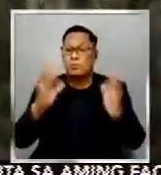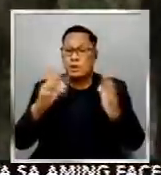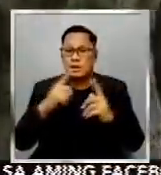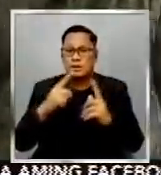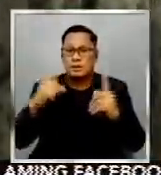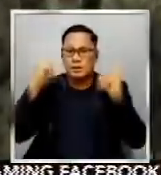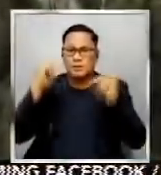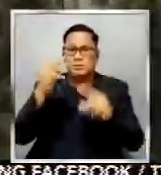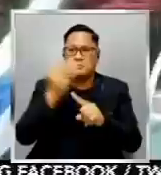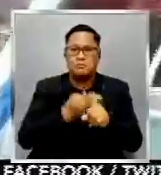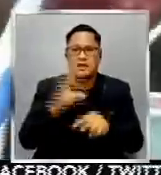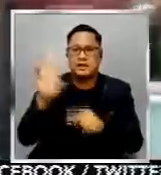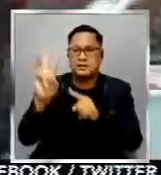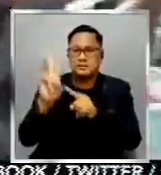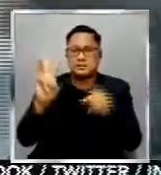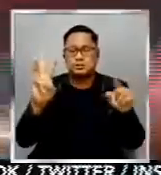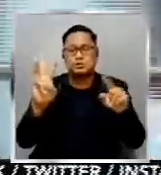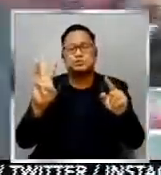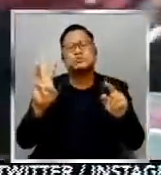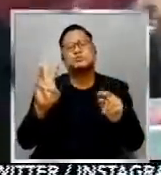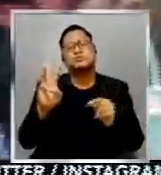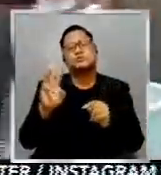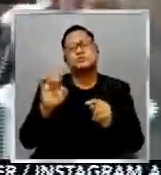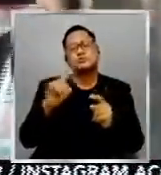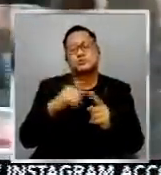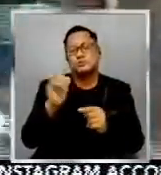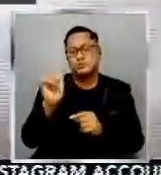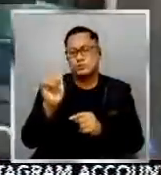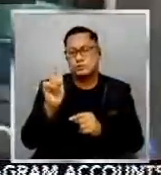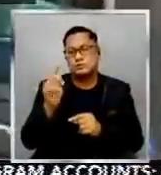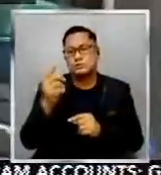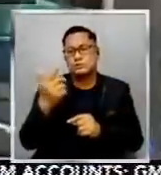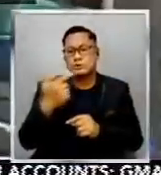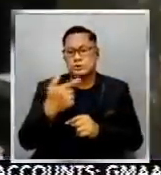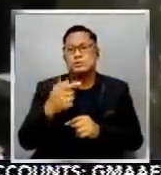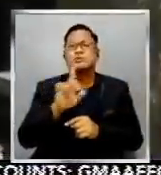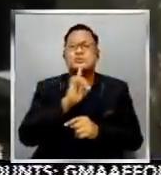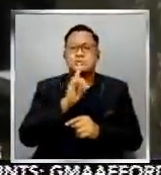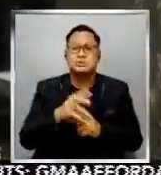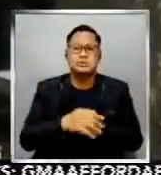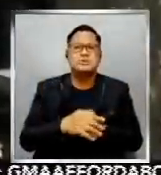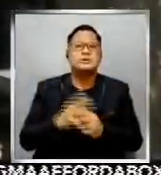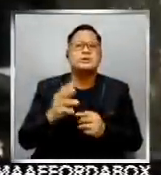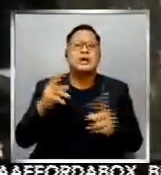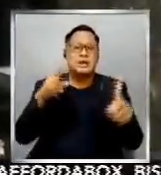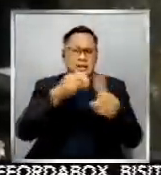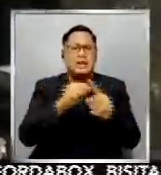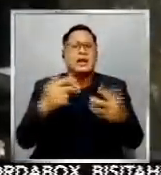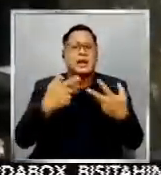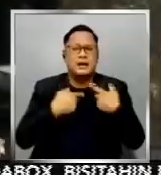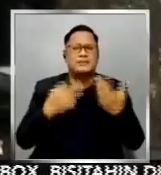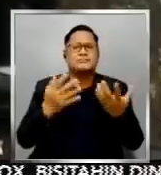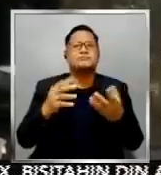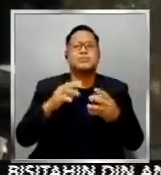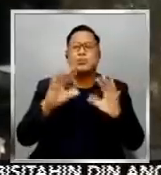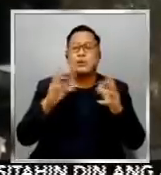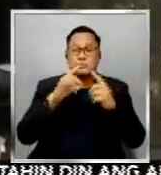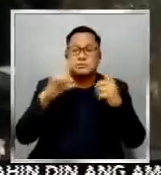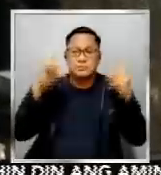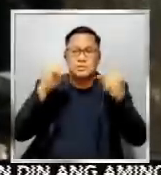to 9, 2021. Mas mababa ang hindi tama ang pagsusuot ng face mask at face shield. Pinakamarami naman ang hindi naka-face shield na